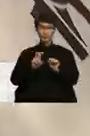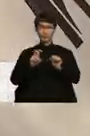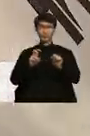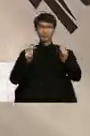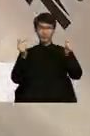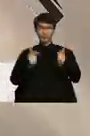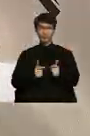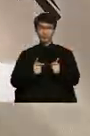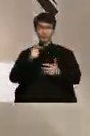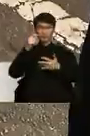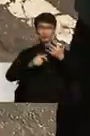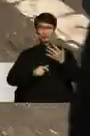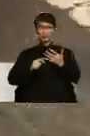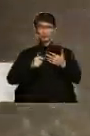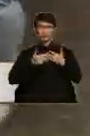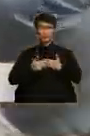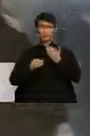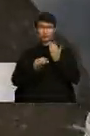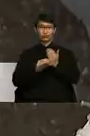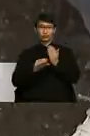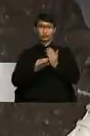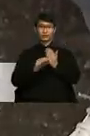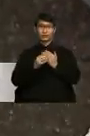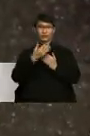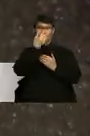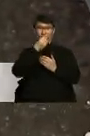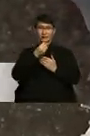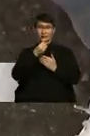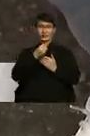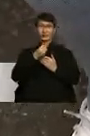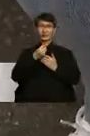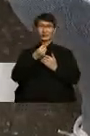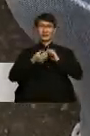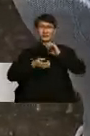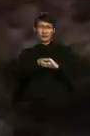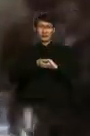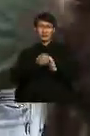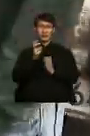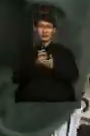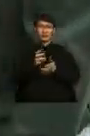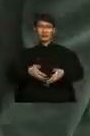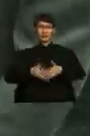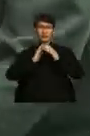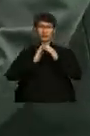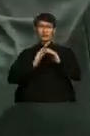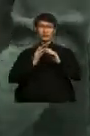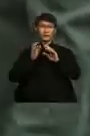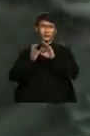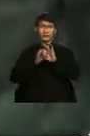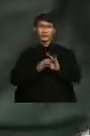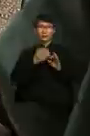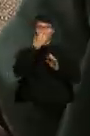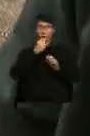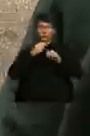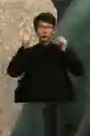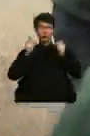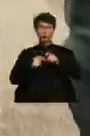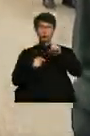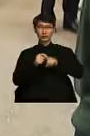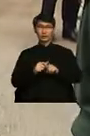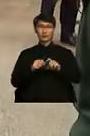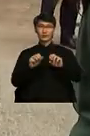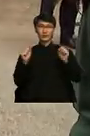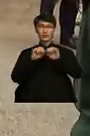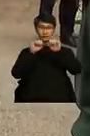감축 프로젝트를 진행 중입니다. 생활 폐기물 반입 총량제가 도입되면서 쓰레기 양을 줄이기 위해 아이스팩 수거